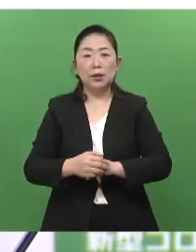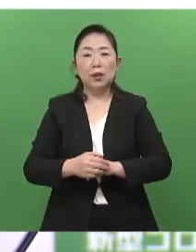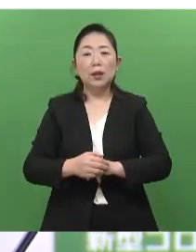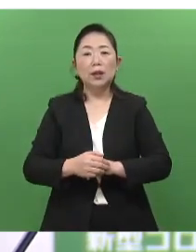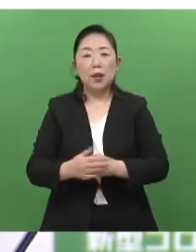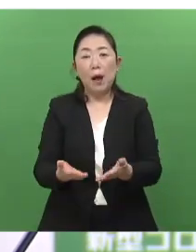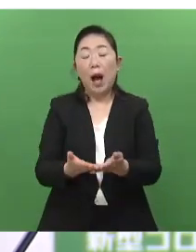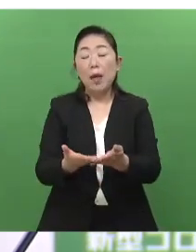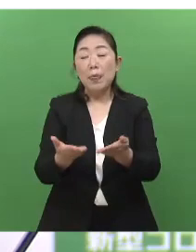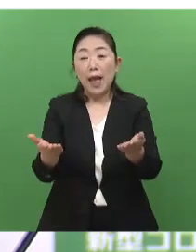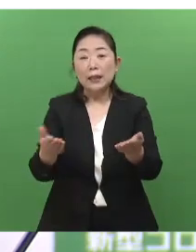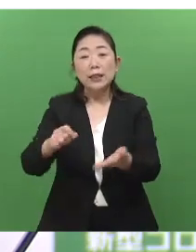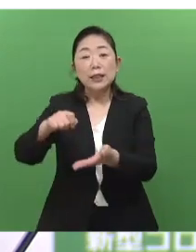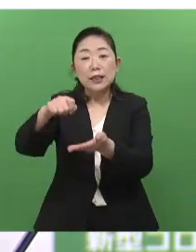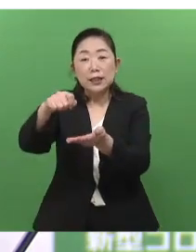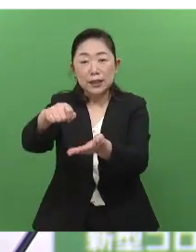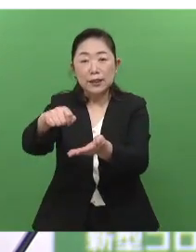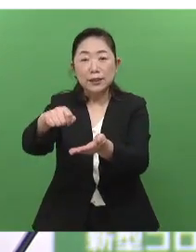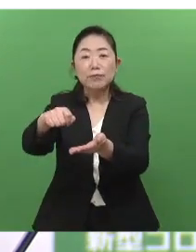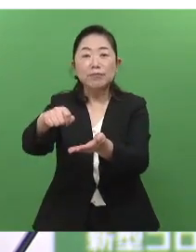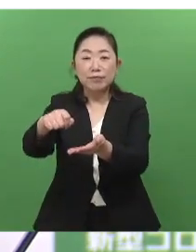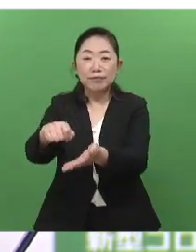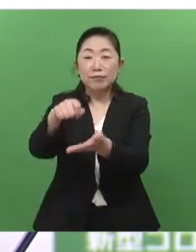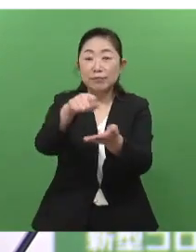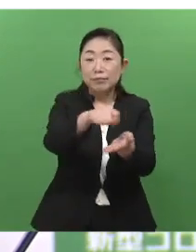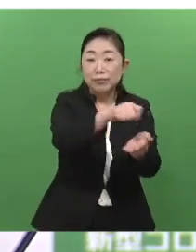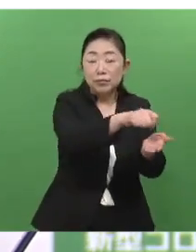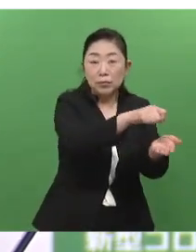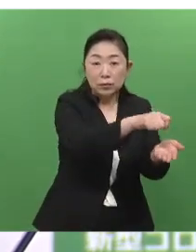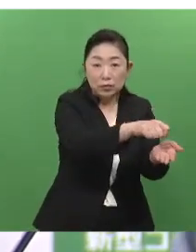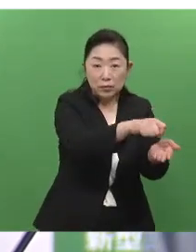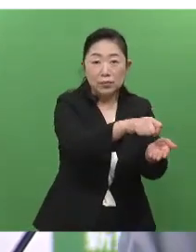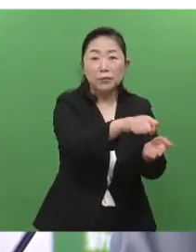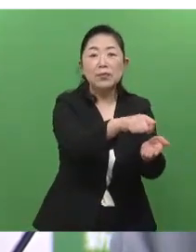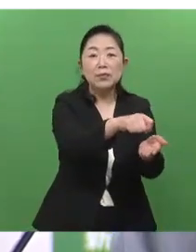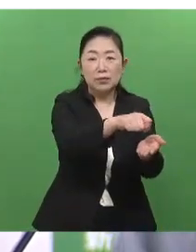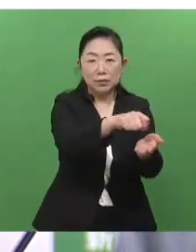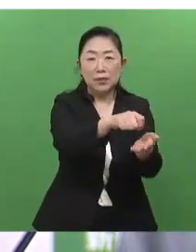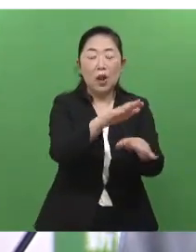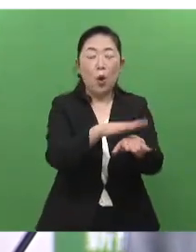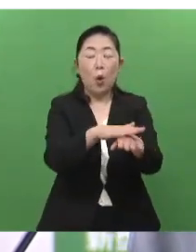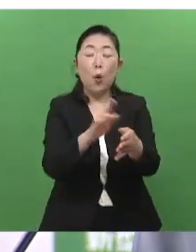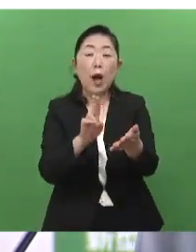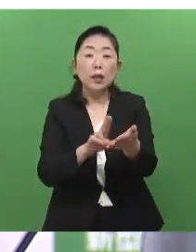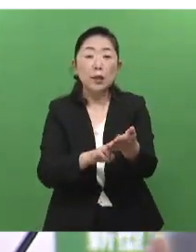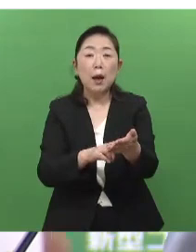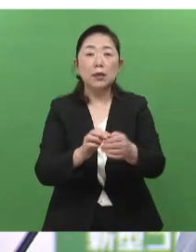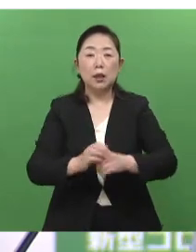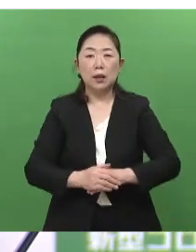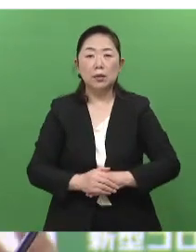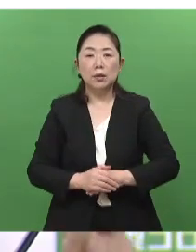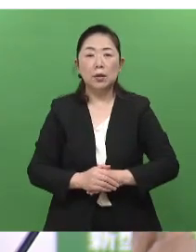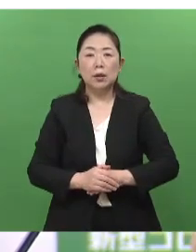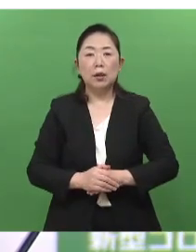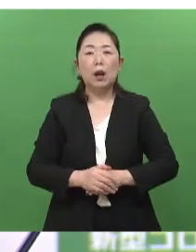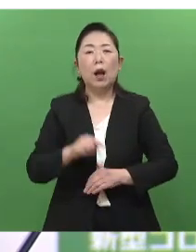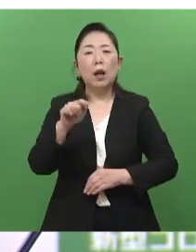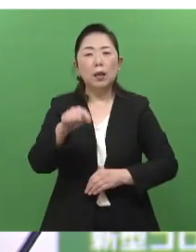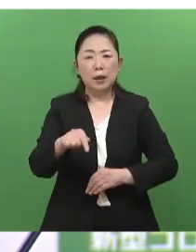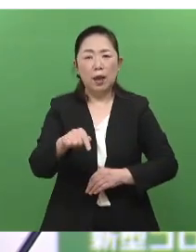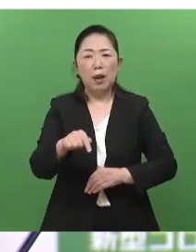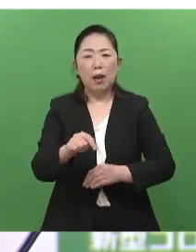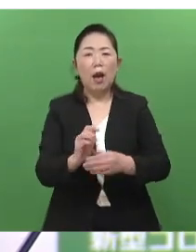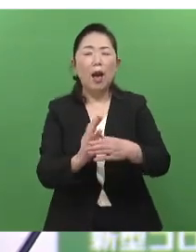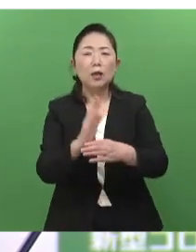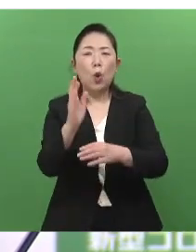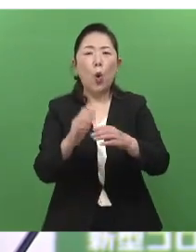する巡回して展示を行うということでありますけれども、これでまた人が集まってし